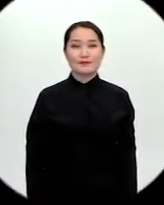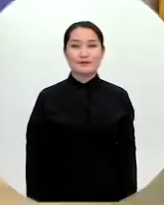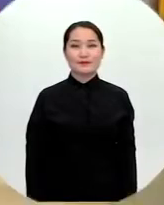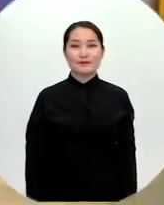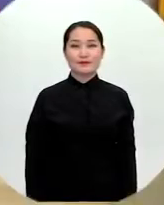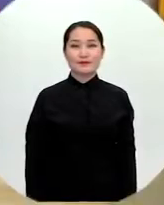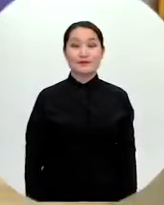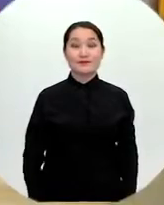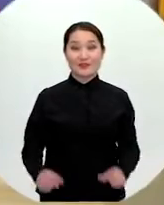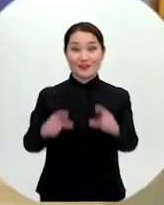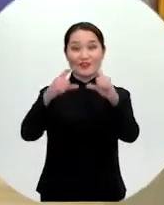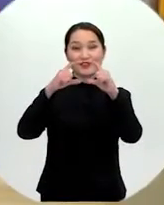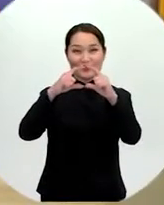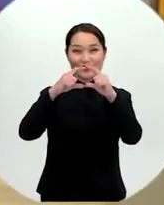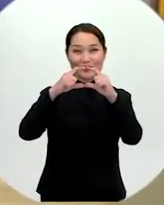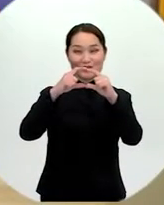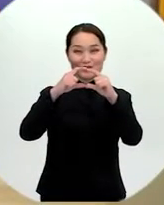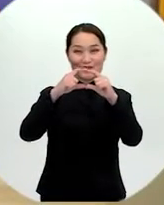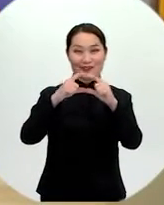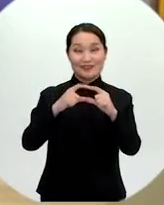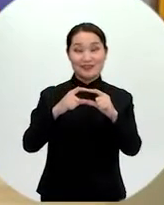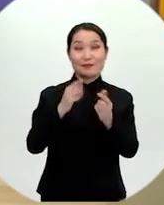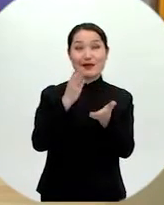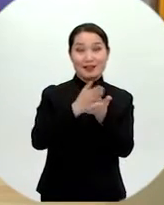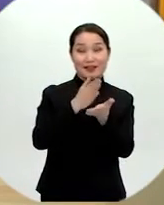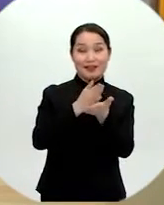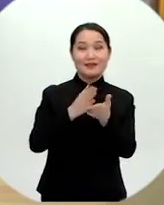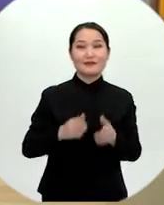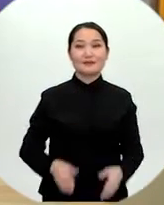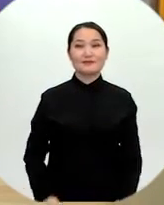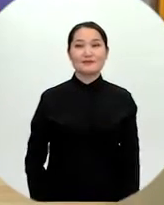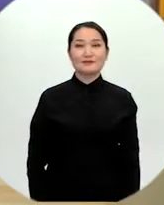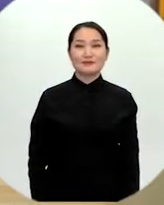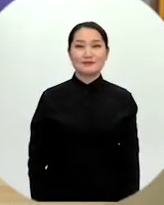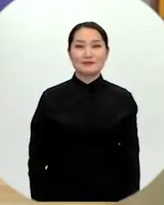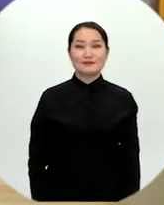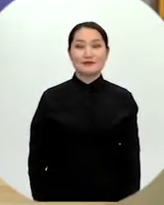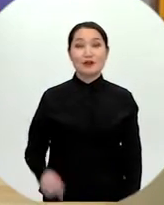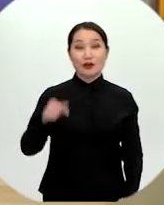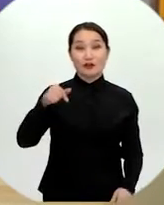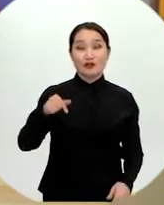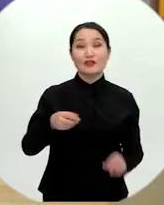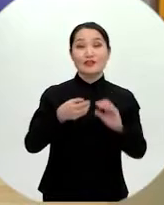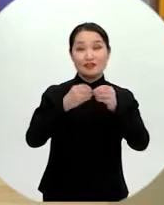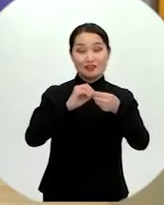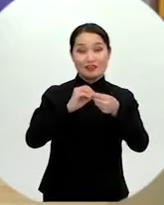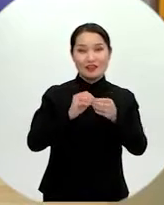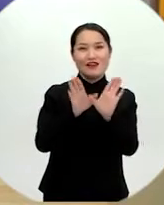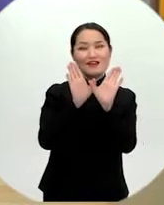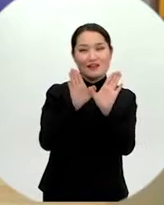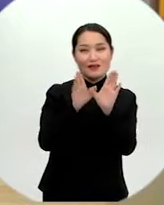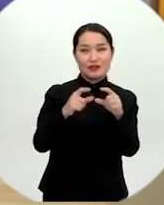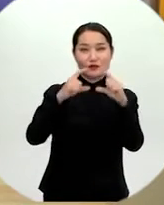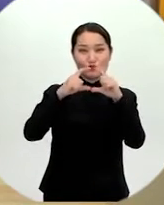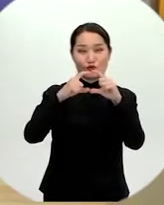үгээр дугуй дүрс маань ингээд үсээд гараад ирдэг ээ. За одооний хийх ч байгаа ирвээхээ маань дугуй дүрсээр хийнэ гэсэн үг.